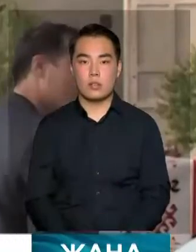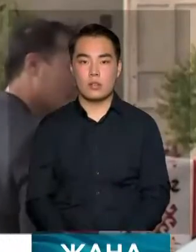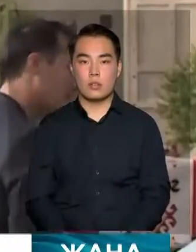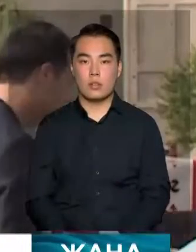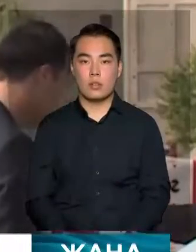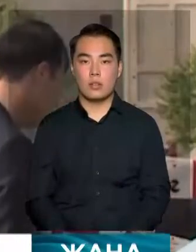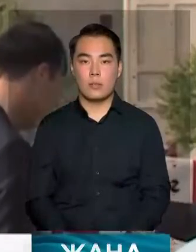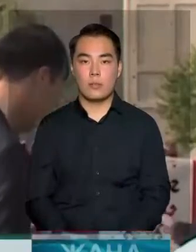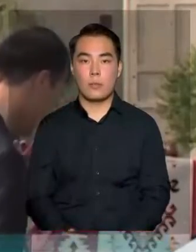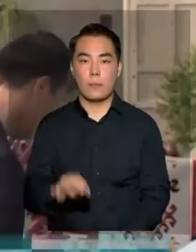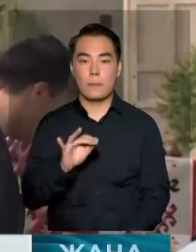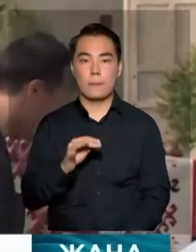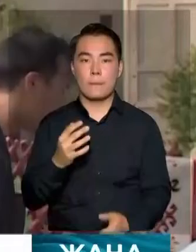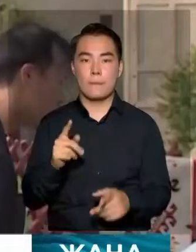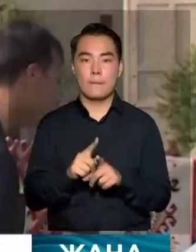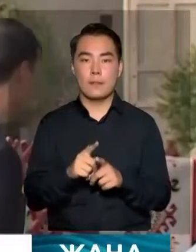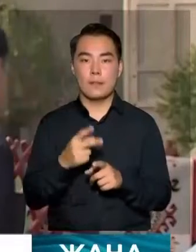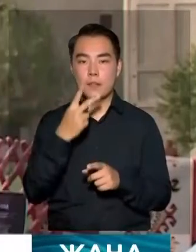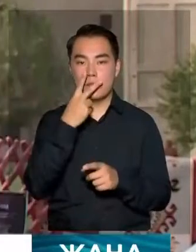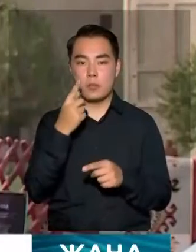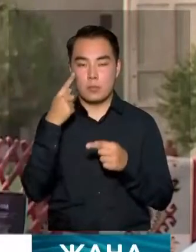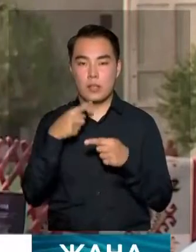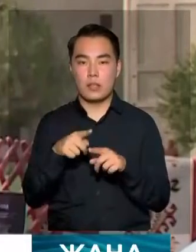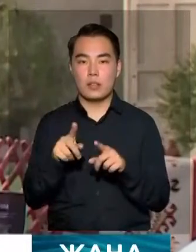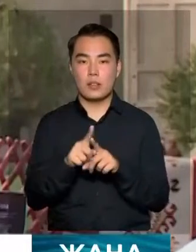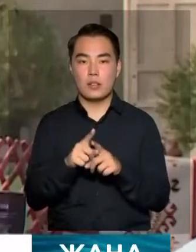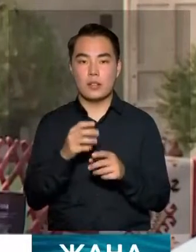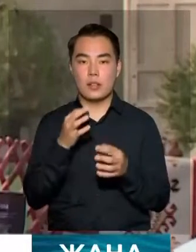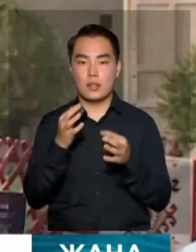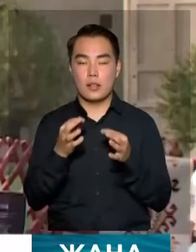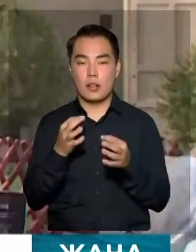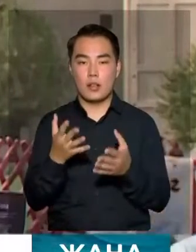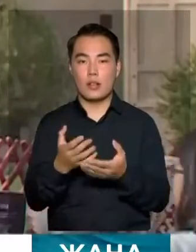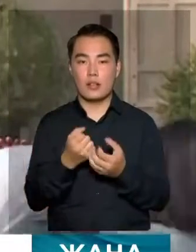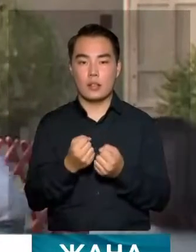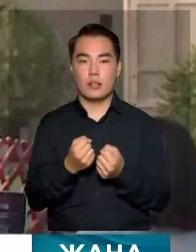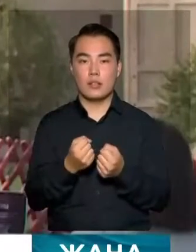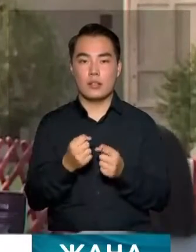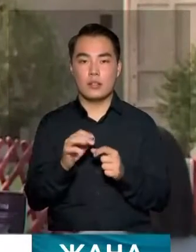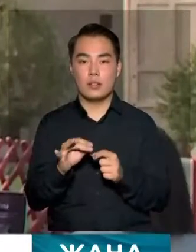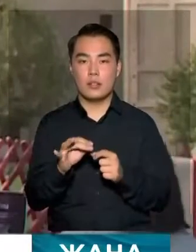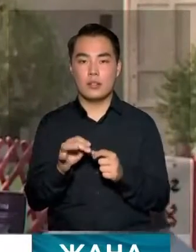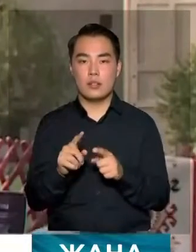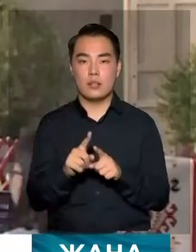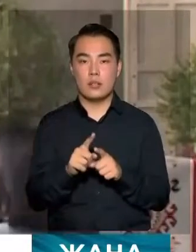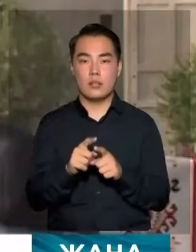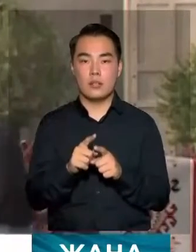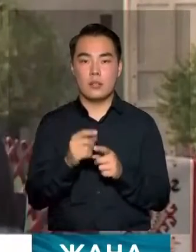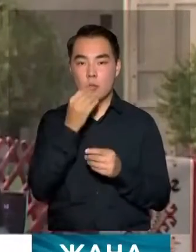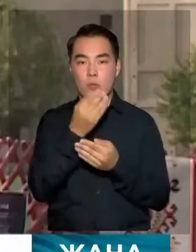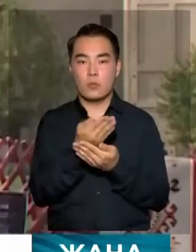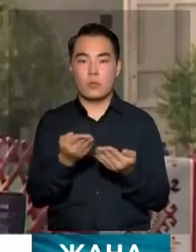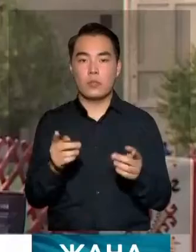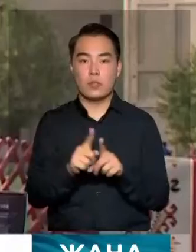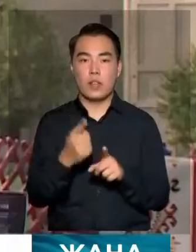Тарихшылардан кеңес алып, енді қазір осы дәстүрді қайта жаңғыртып жатырмыз. Халим астың таратуы енді